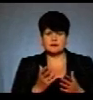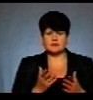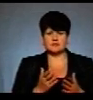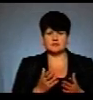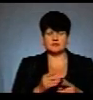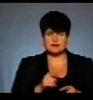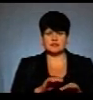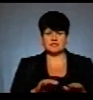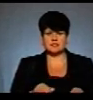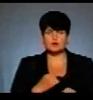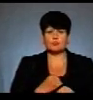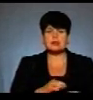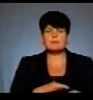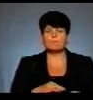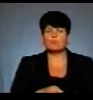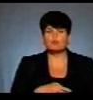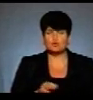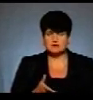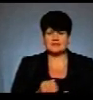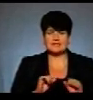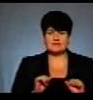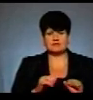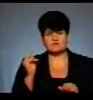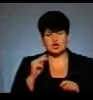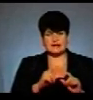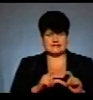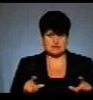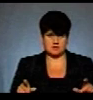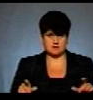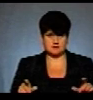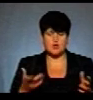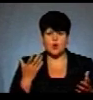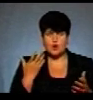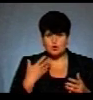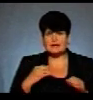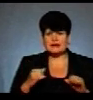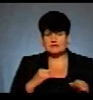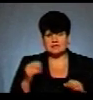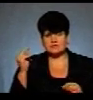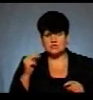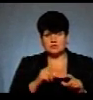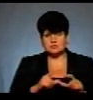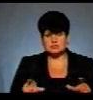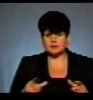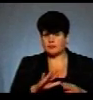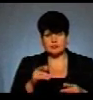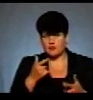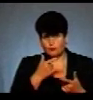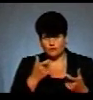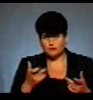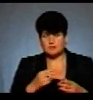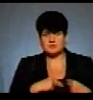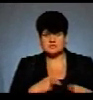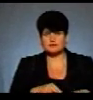якщо їхні діти вчиняли булінг, і на керівників навчальних закладів, коли керівник навчального закладу не повідомляв